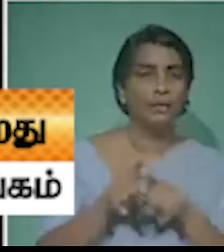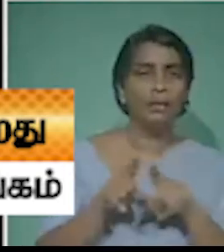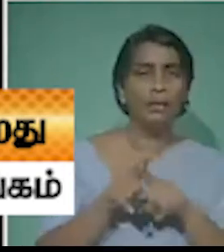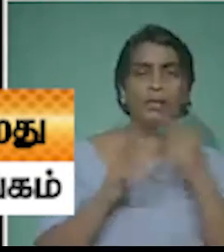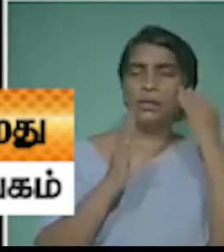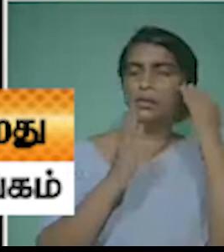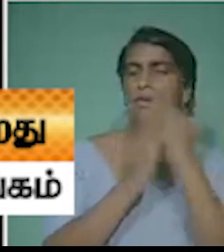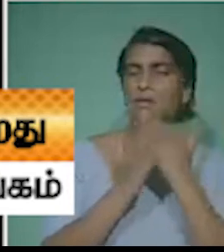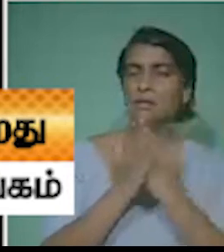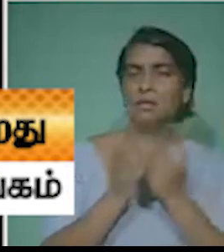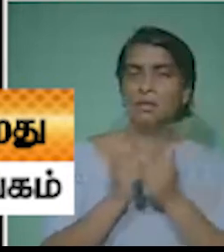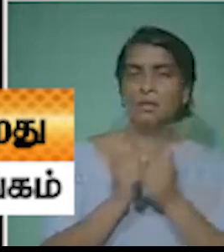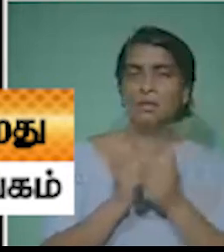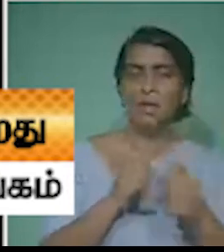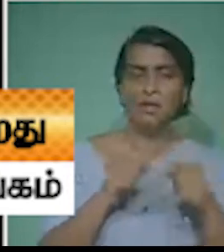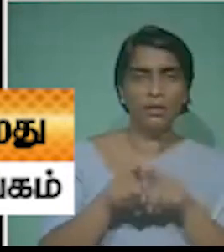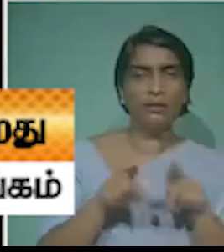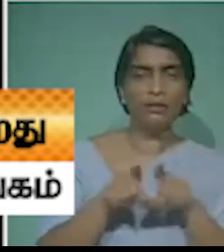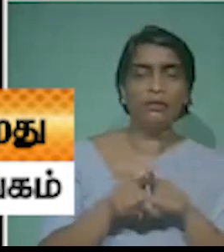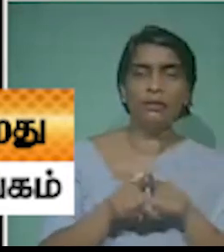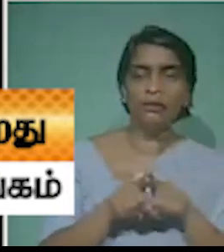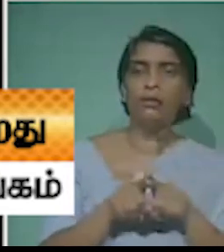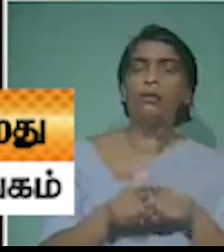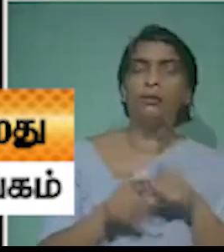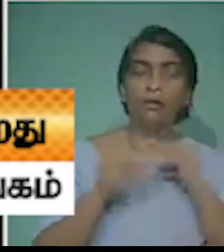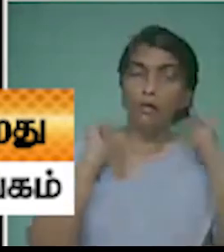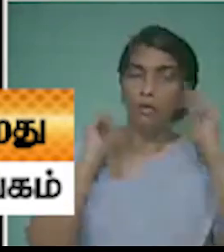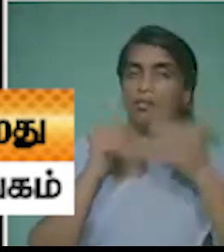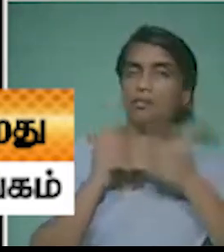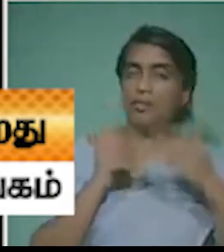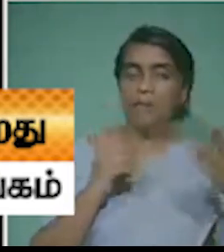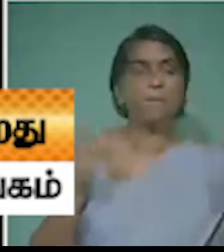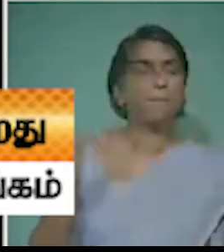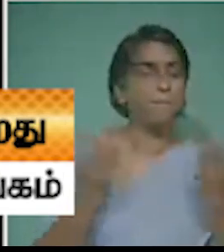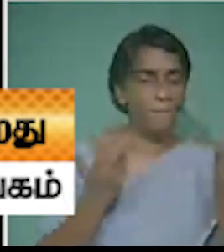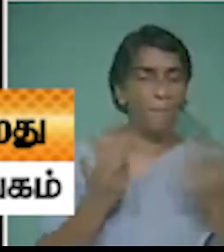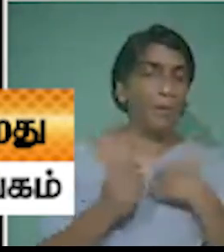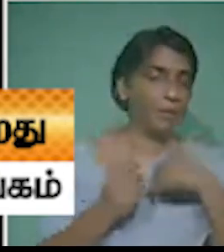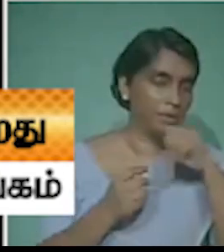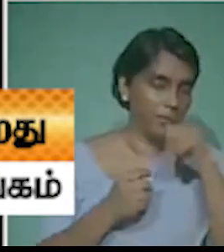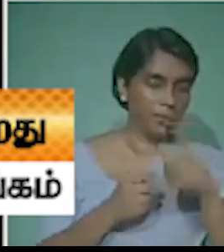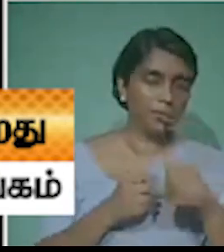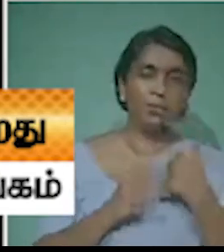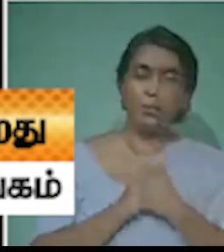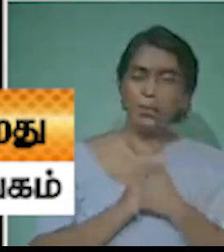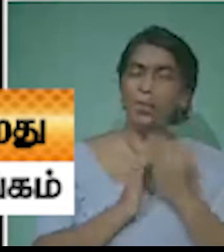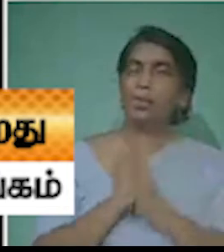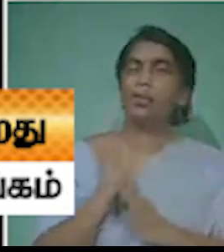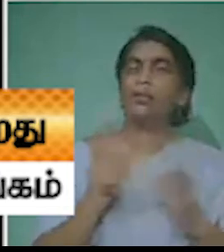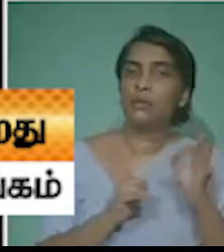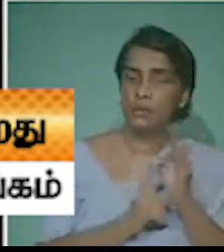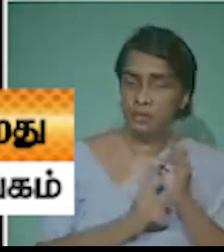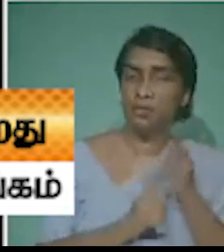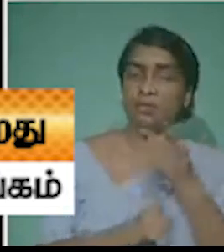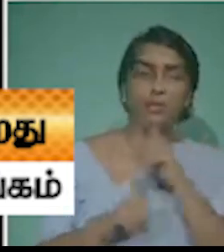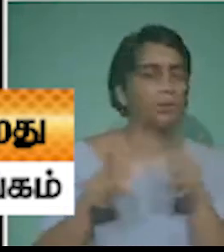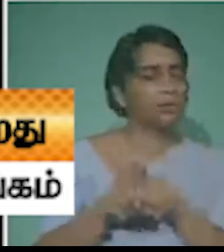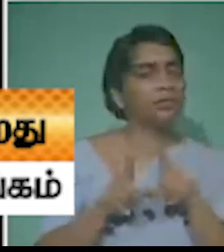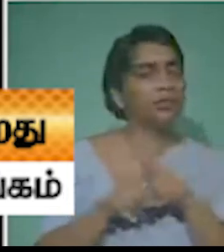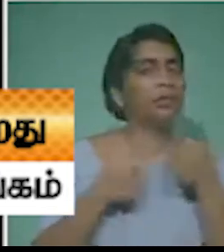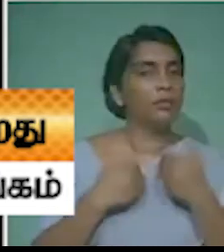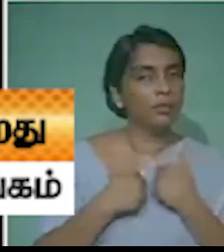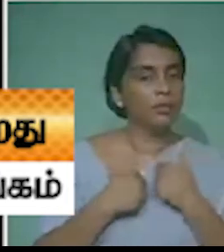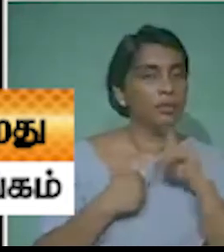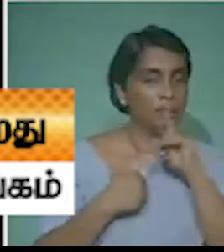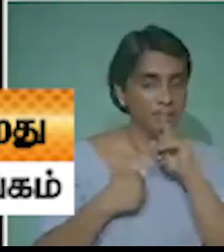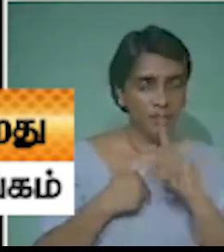உறுதியளிக்கப்பட்டது. அதற்காக குழு ஒன்று நியமிக்கப்படும் என்றும் உறுதியளிக்கப்பட்டது. எனினும் அந்த குழு நியமிக்கப்படவில்லை. மகாவலி திணைக்களம் முழுமையாக